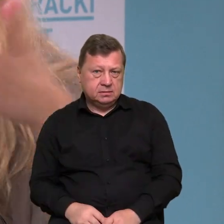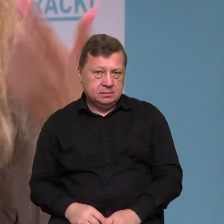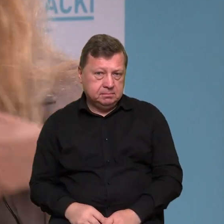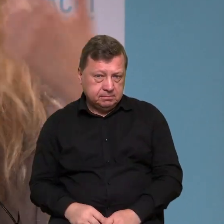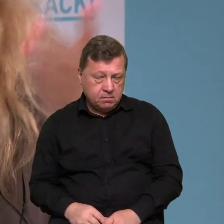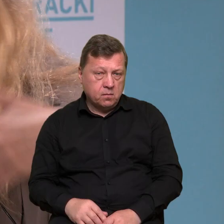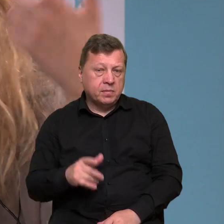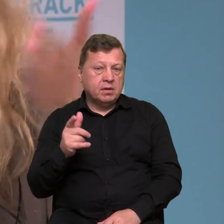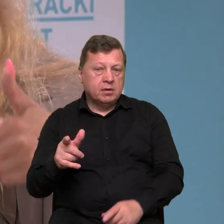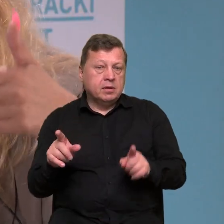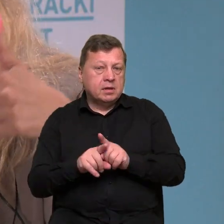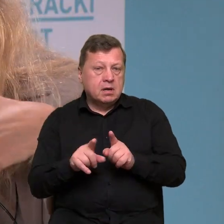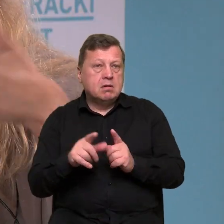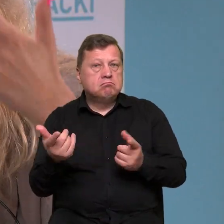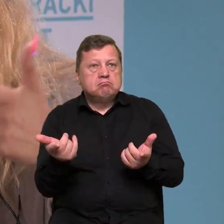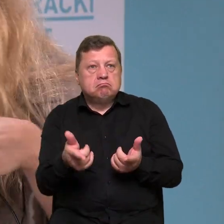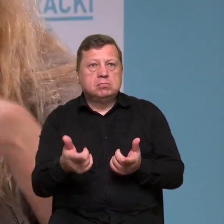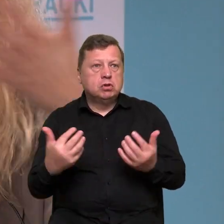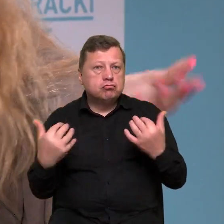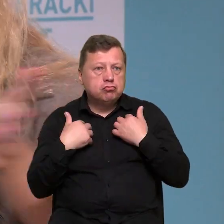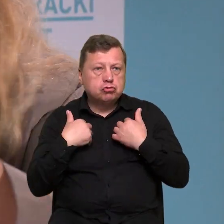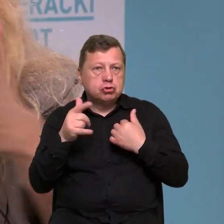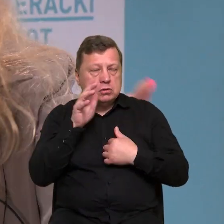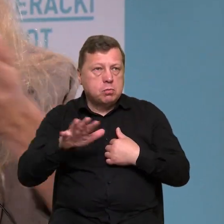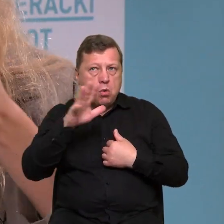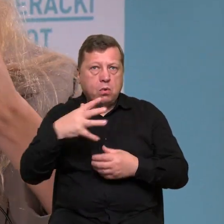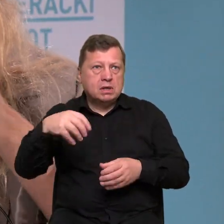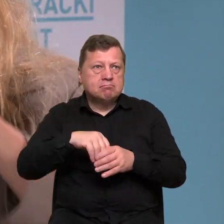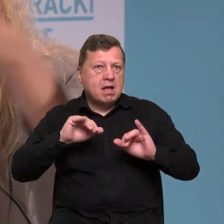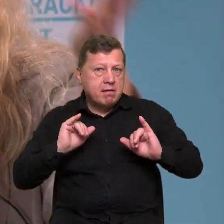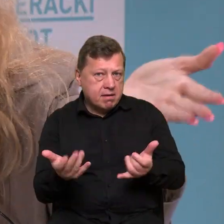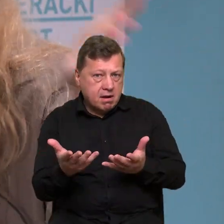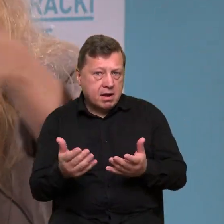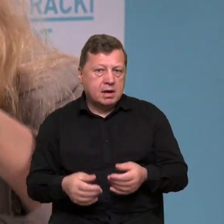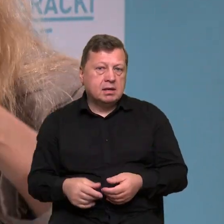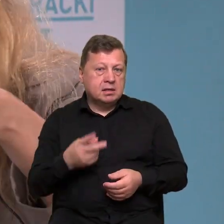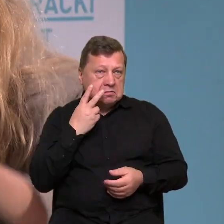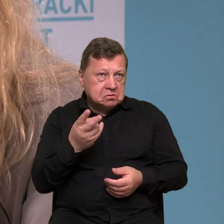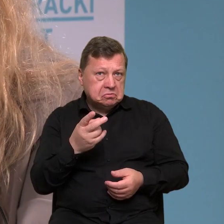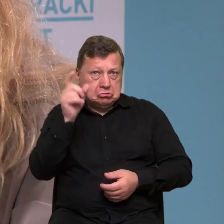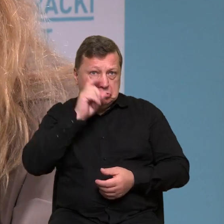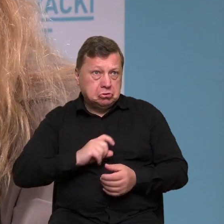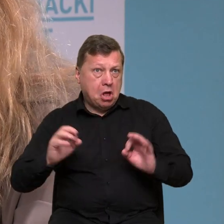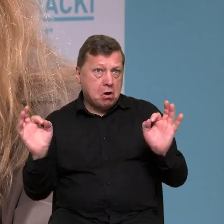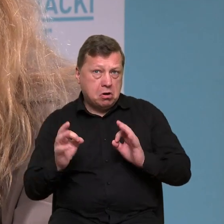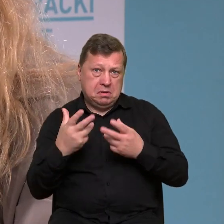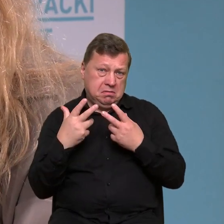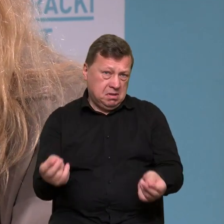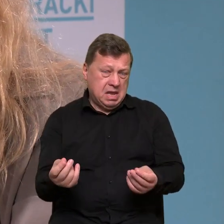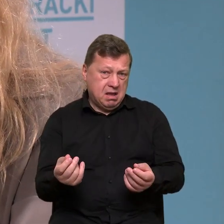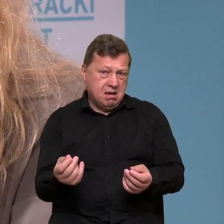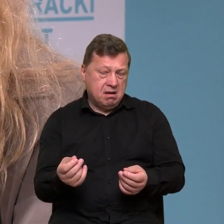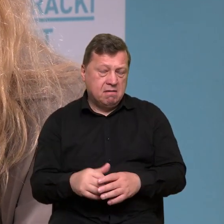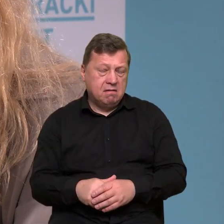i tego, jak żyjemy w naszym społeczeństwie i widzimy, że nie jest to takie strasznie złe i to powtarzają nasze,